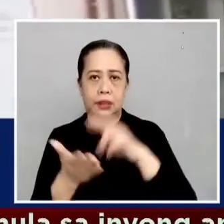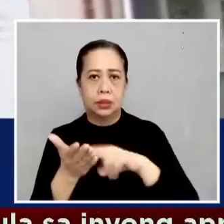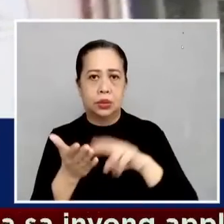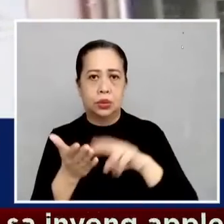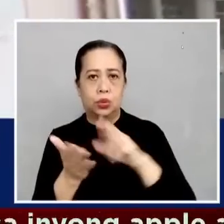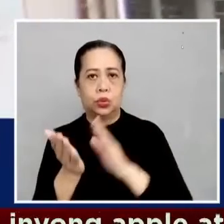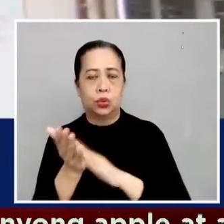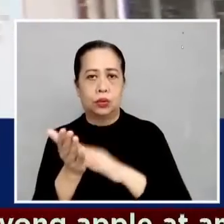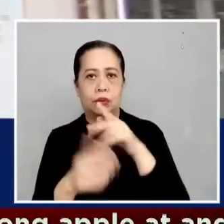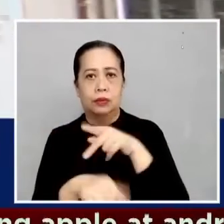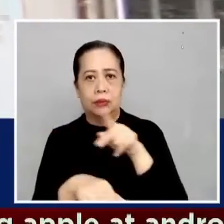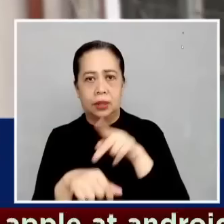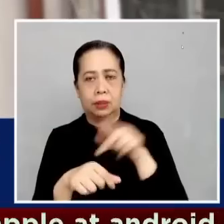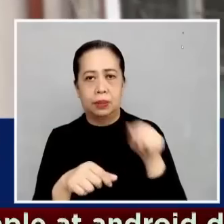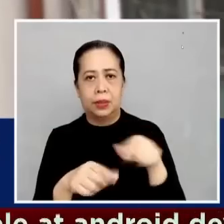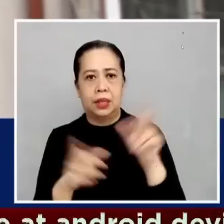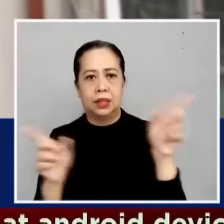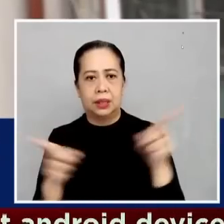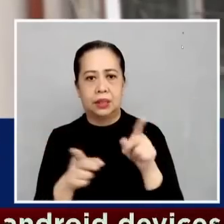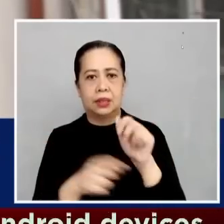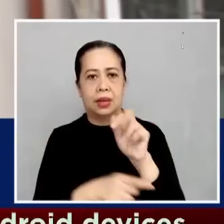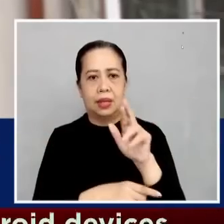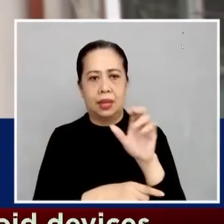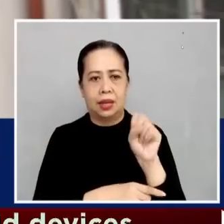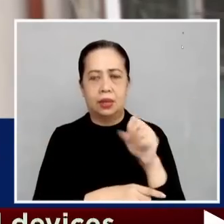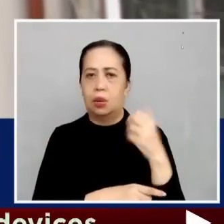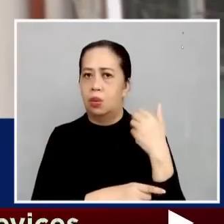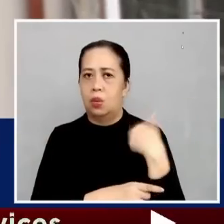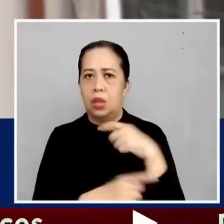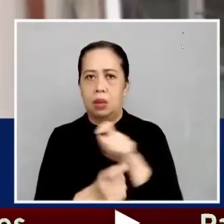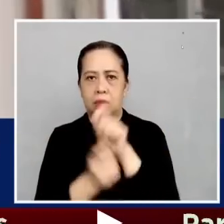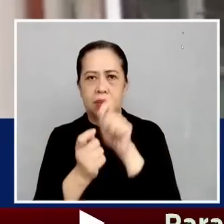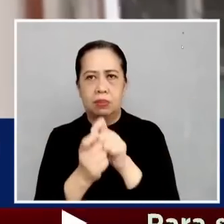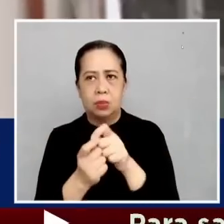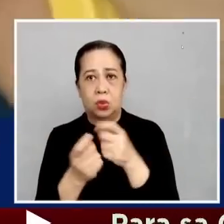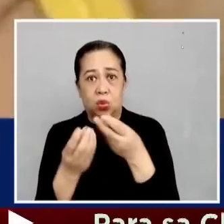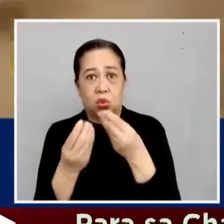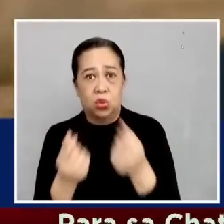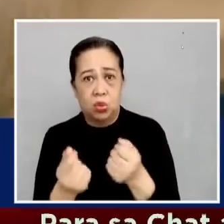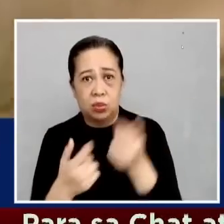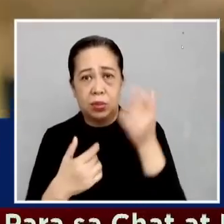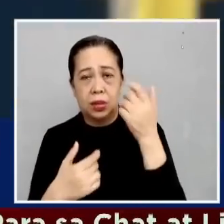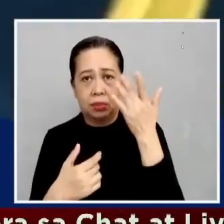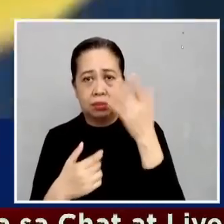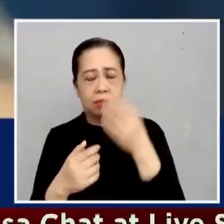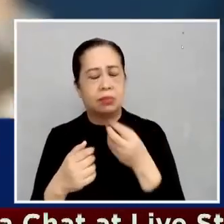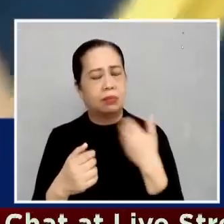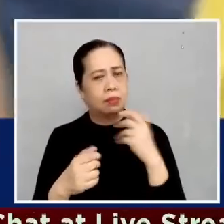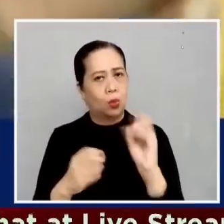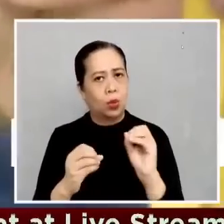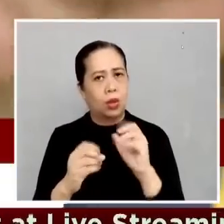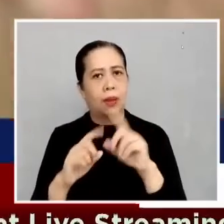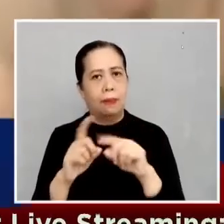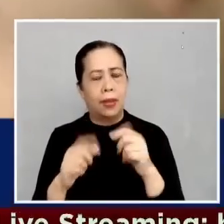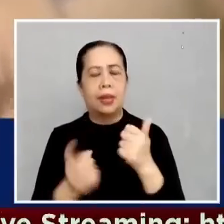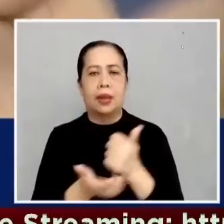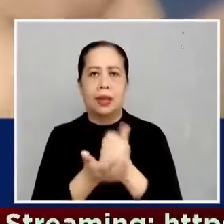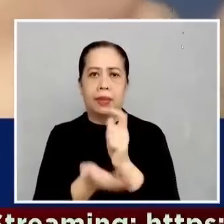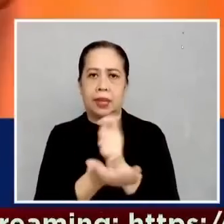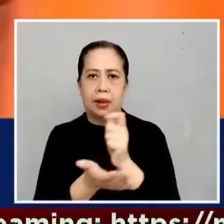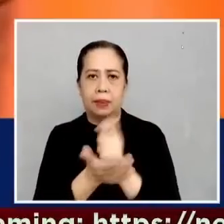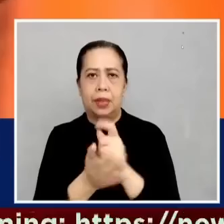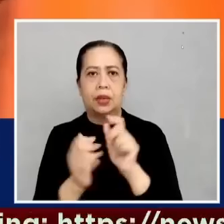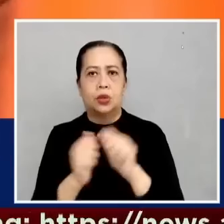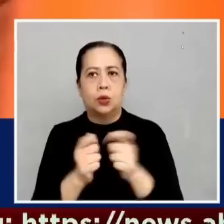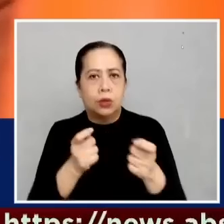Philippines Incorporated o ALRES, wala pang tukoy na lunas para sa autism, pero nakatutulong ang therapy para maging